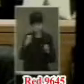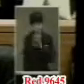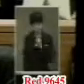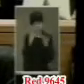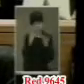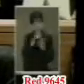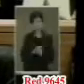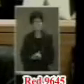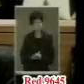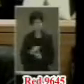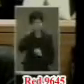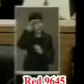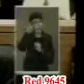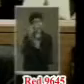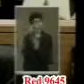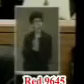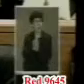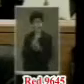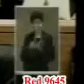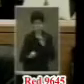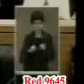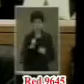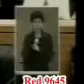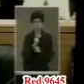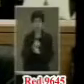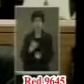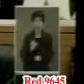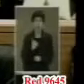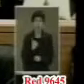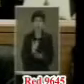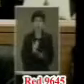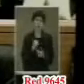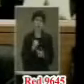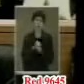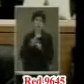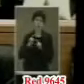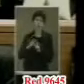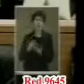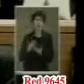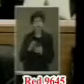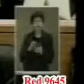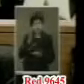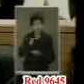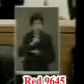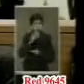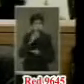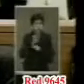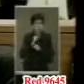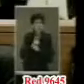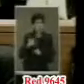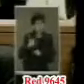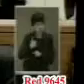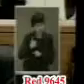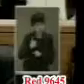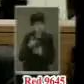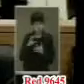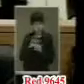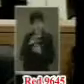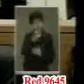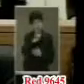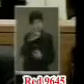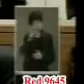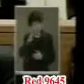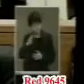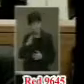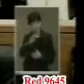นตรีตำรวจปราบปรามรุนแรงมากกว่านี้เป็น10เท่าแต่หน้าข่าวเวลานั้นแม้กระทั่งคนที่เป็นสว.